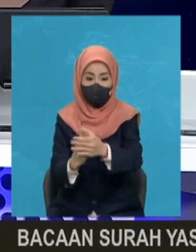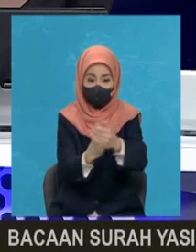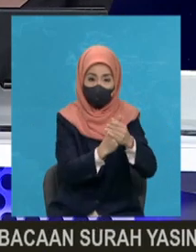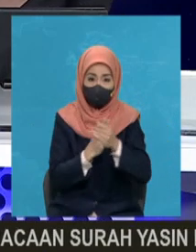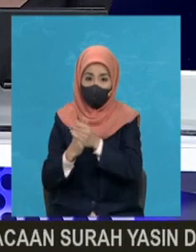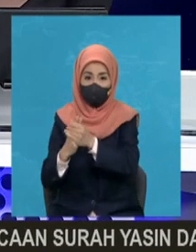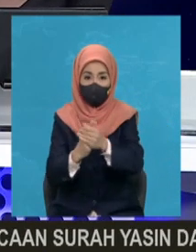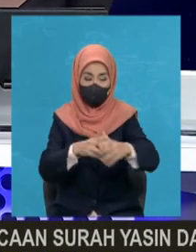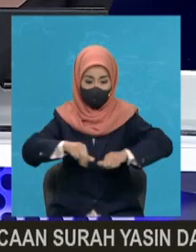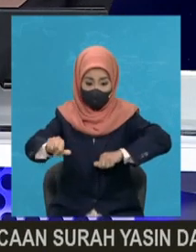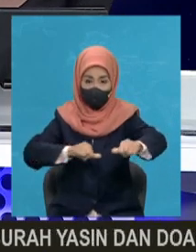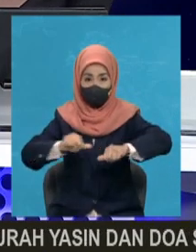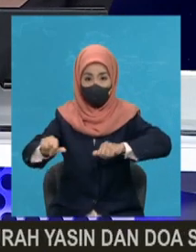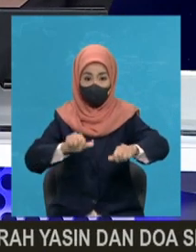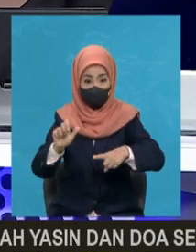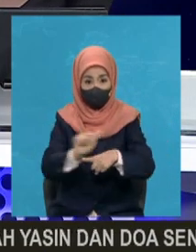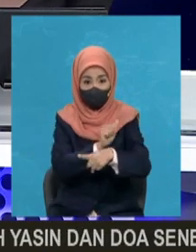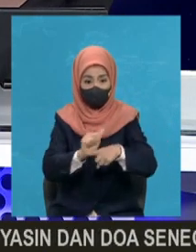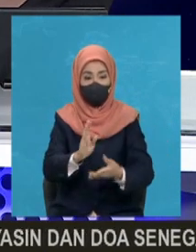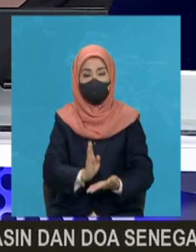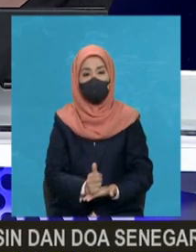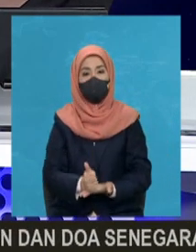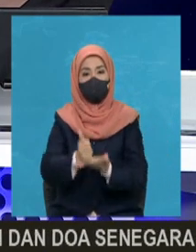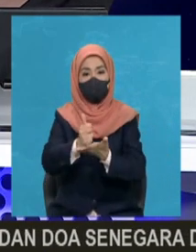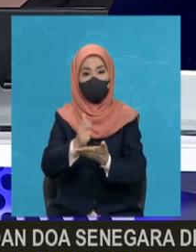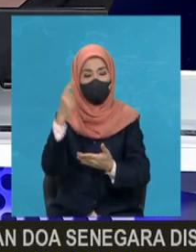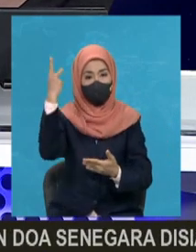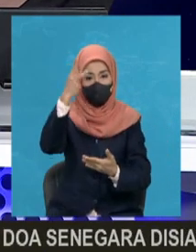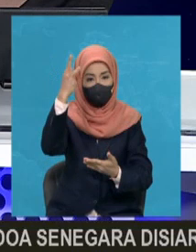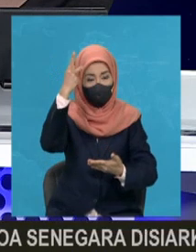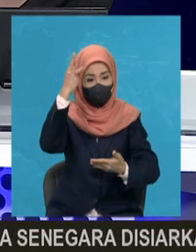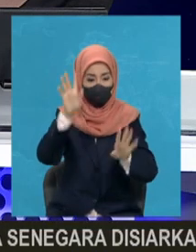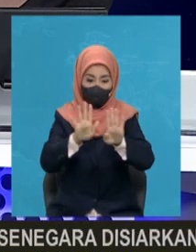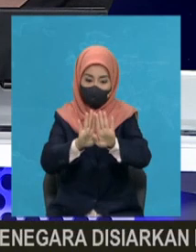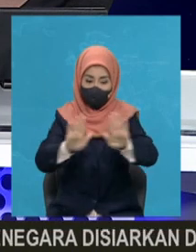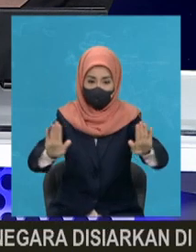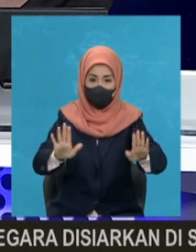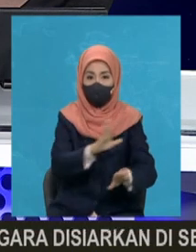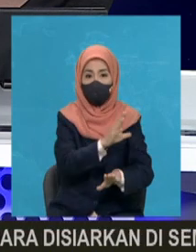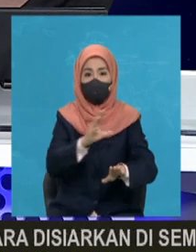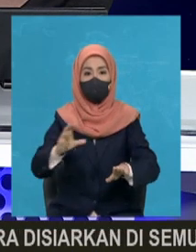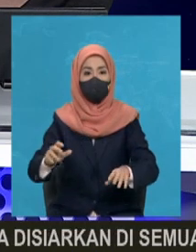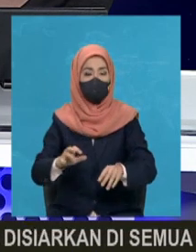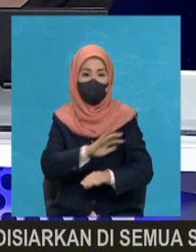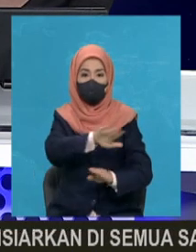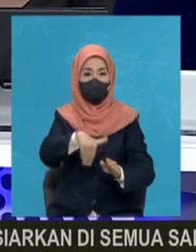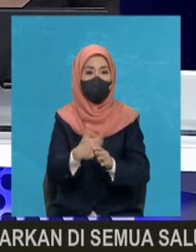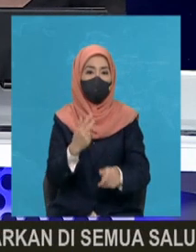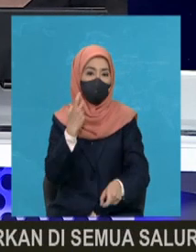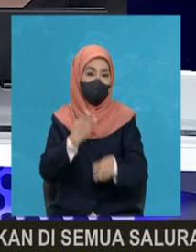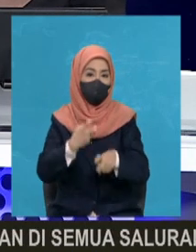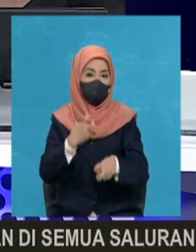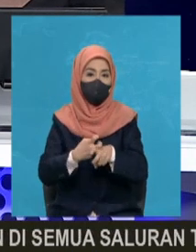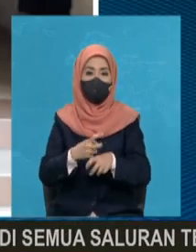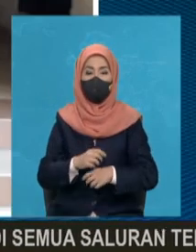melakukan aktiviti amal pagi membantu kerajaan warisan harapan dan golongan yang terjual semua sekarang bebek